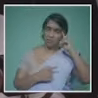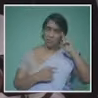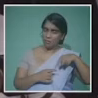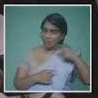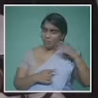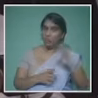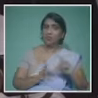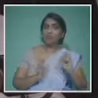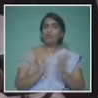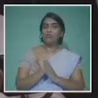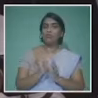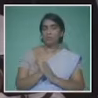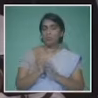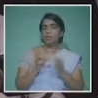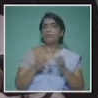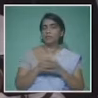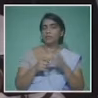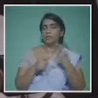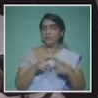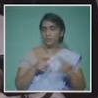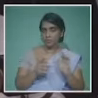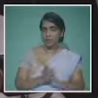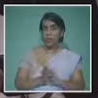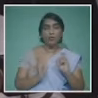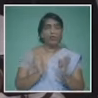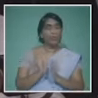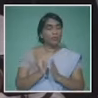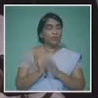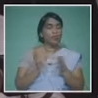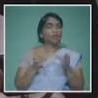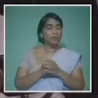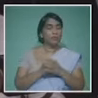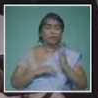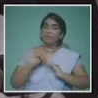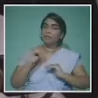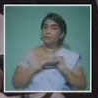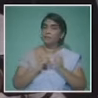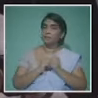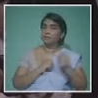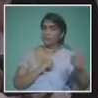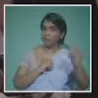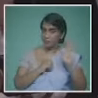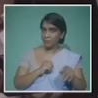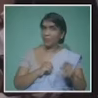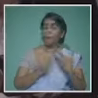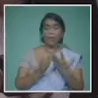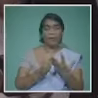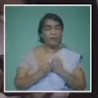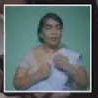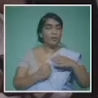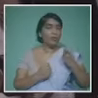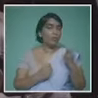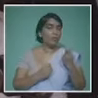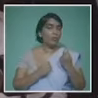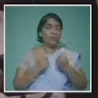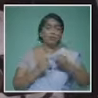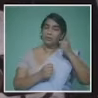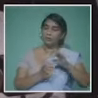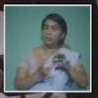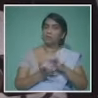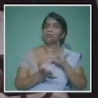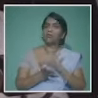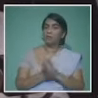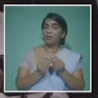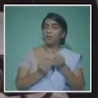තියෙන්නේ කොමිෂන් සභාවට පමණයි. කොමිෂන් සභාවේ කාර්යභාර ඉෂ්ටු කිරීම සඳහා අවශ්‍ය මූල්‍ය ප්‍රතිපාදන